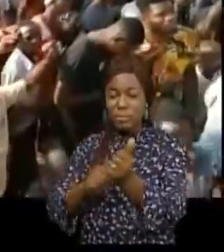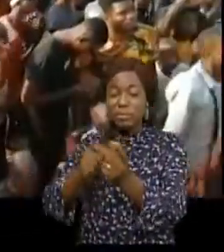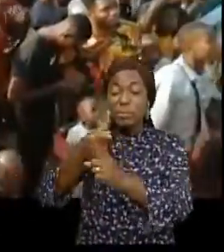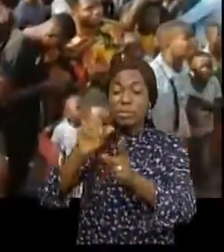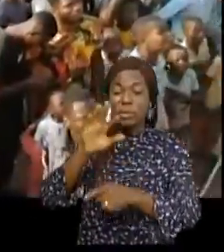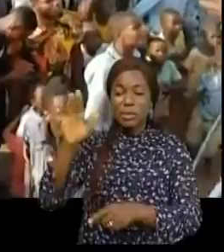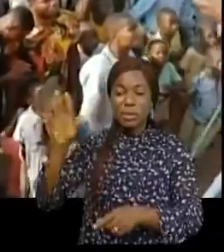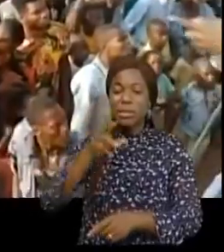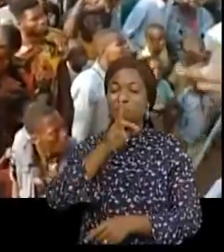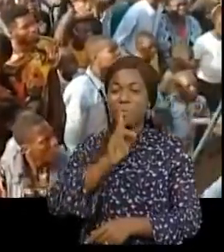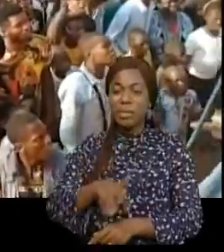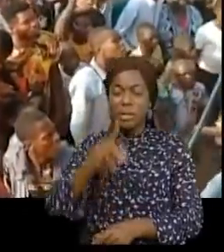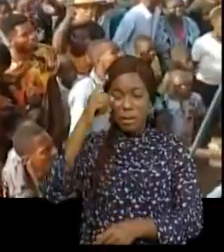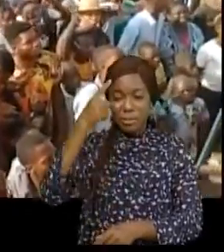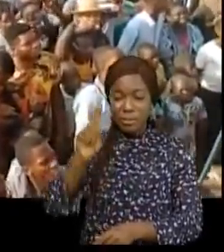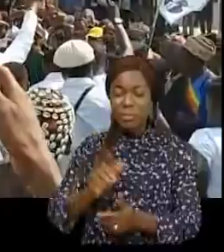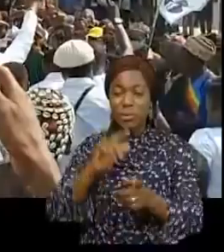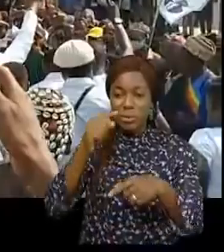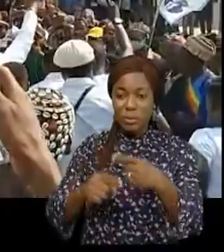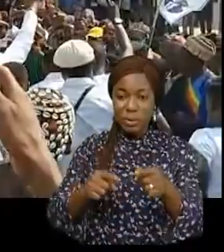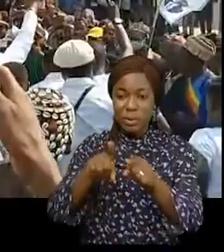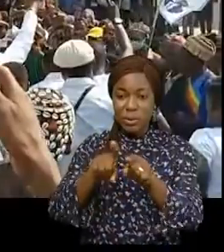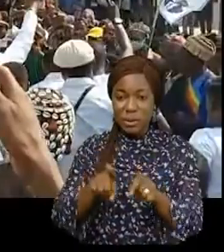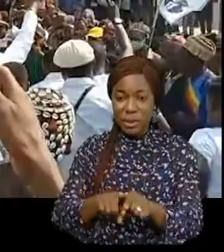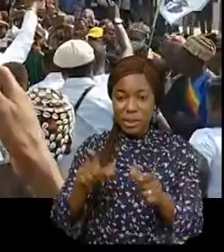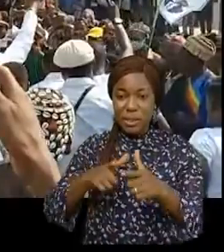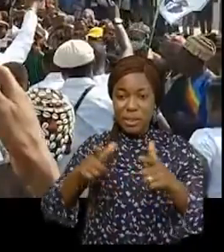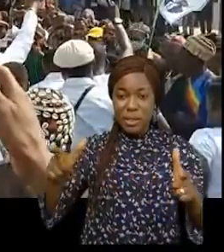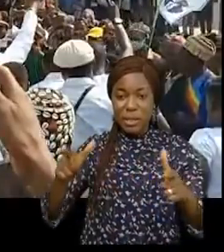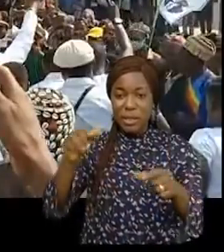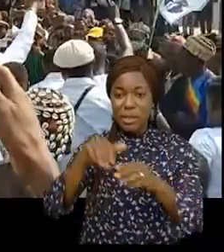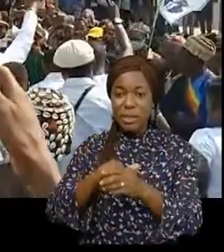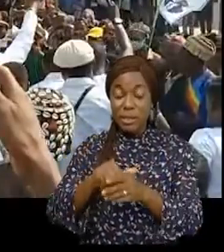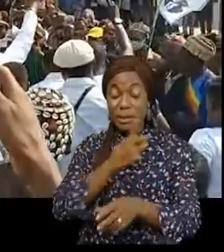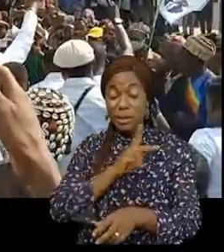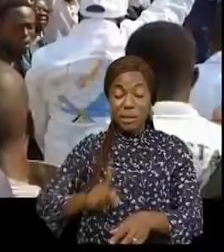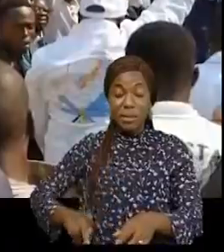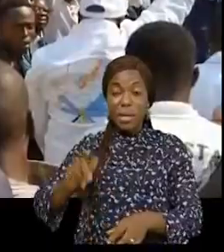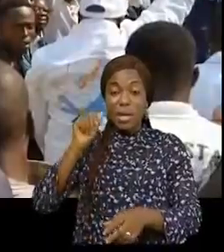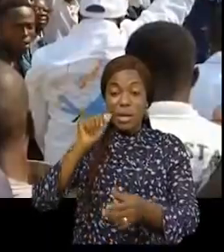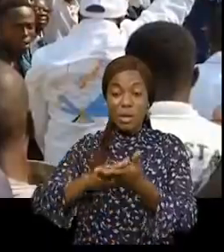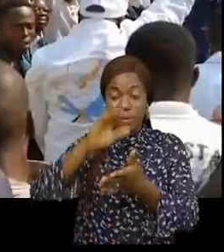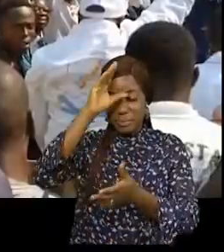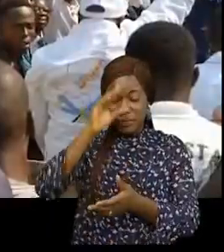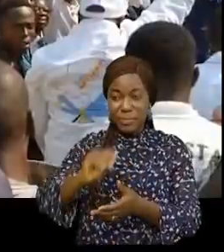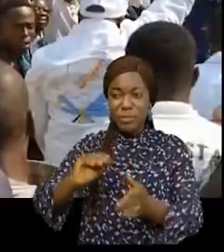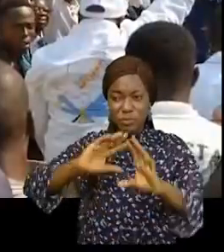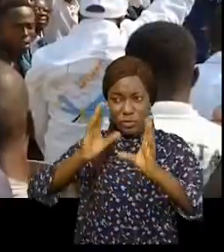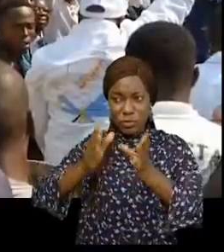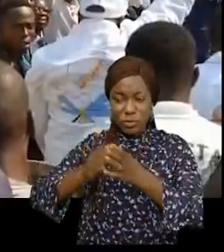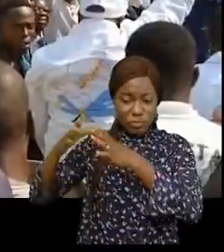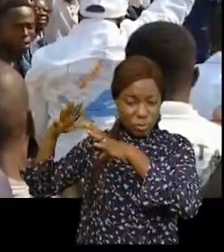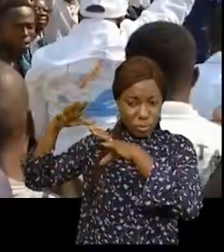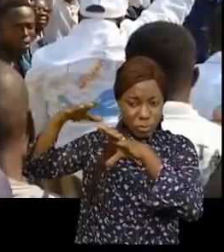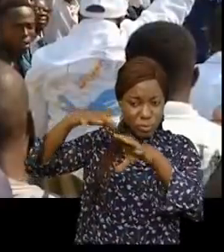une véritable procession qui démarre, arpentant les grandes artères de Tshikapa, où femmes, hommes et vieux ont tous à